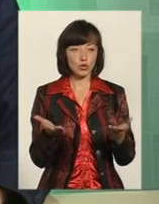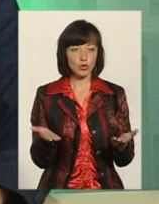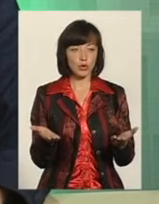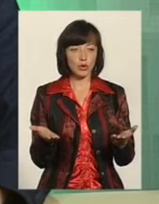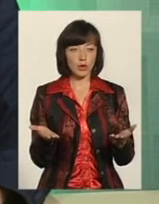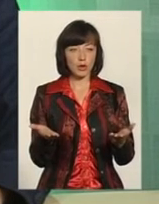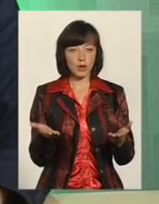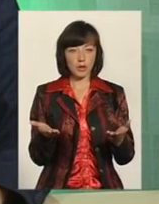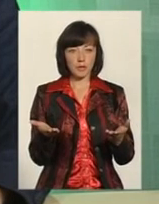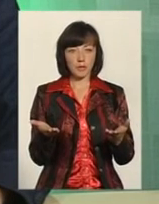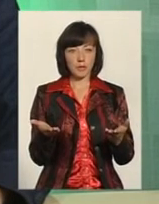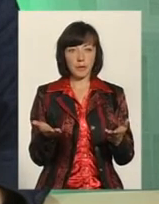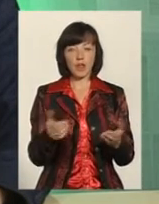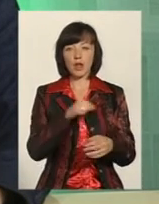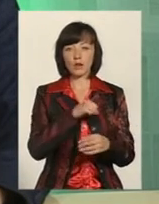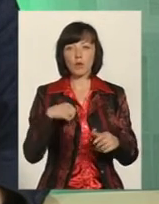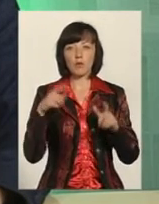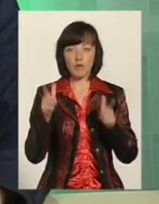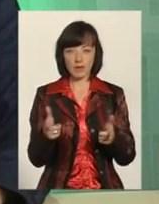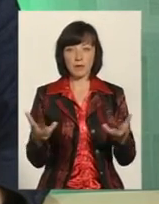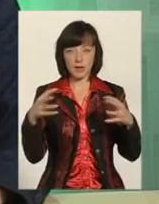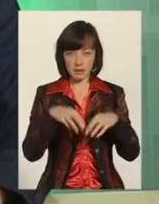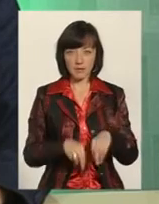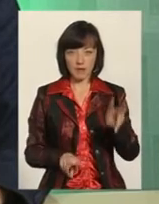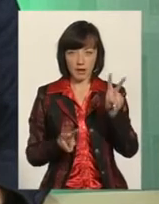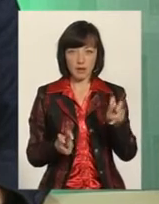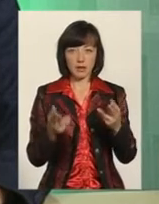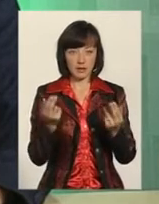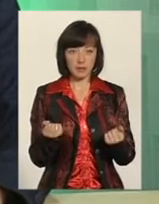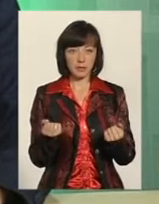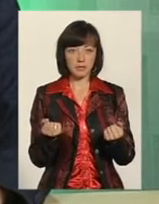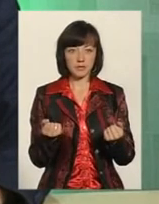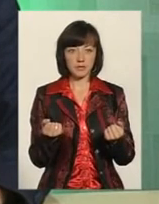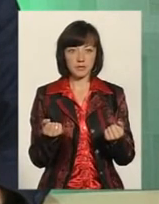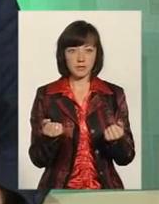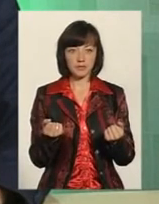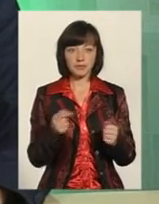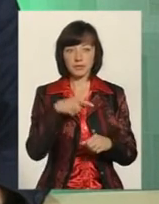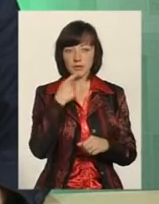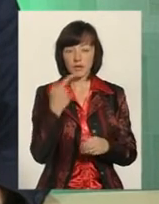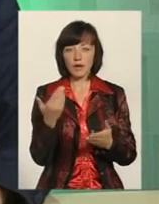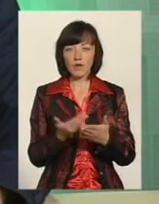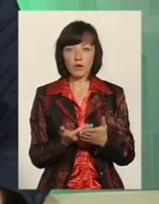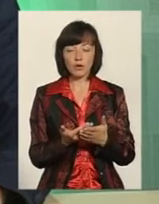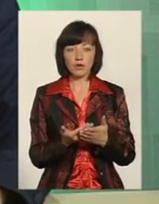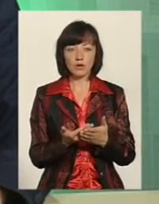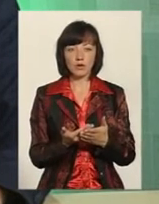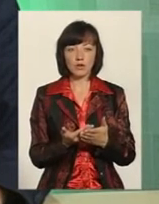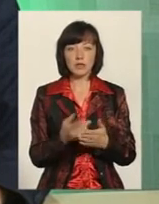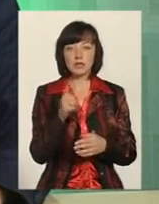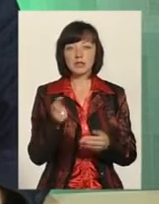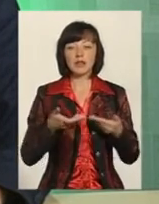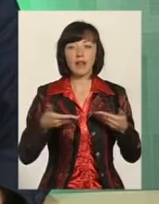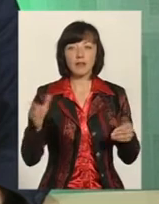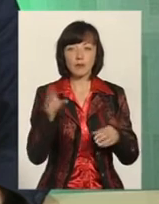наприклад, добровільним об'єднанням ж назвали, да? Так. І вони говорять, що от без нас за нас все